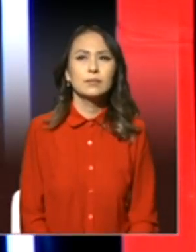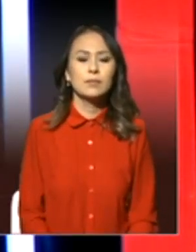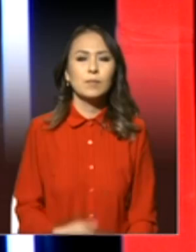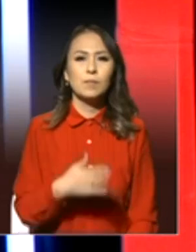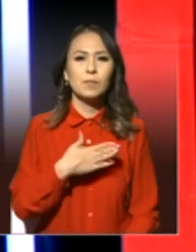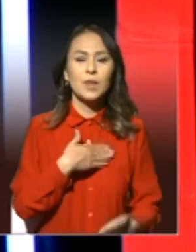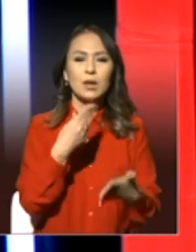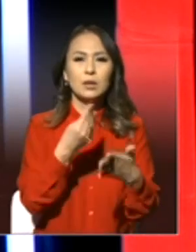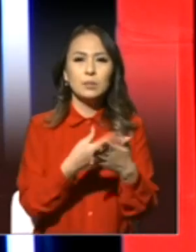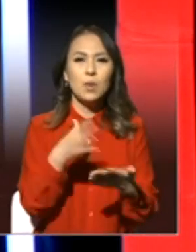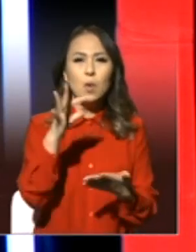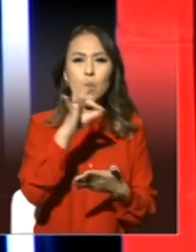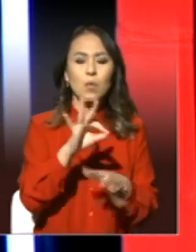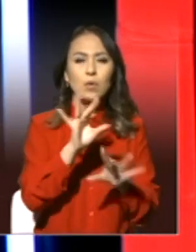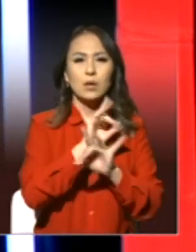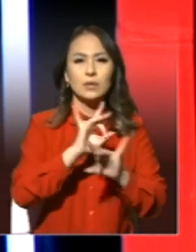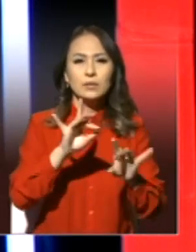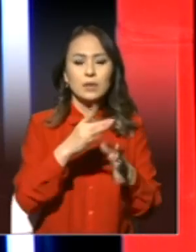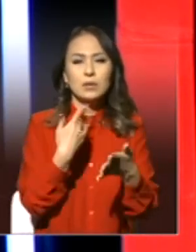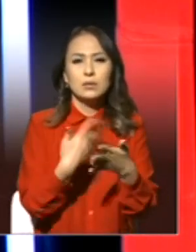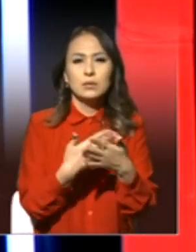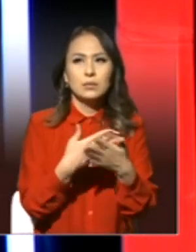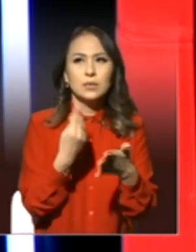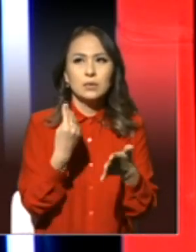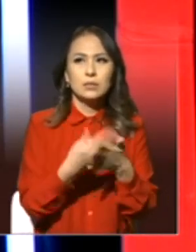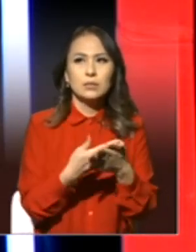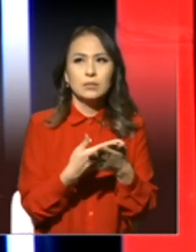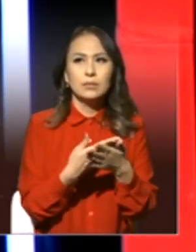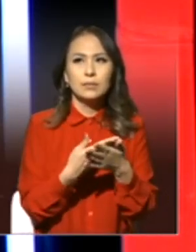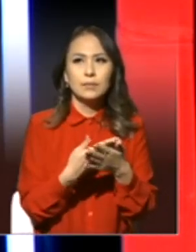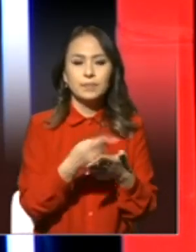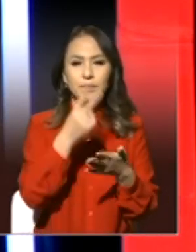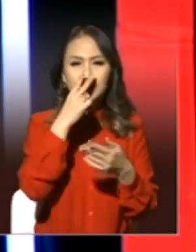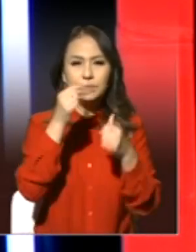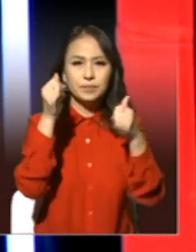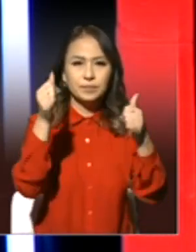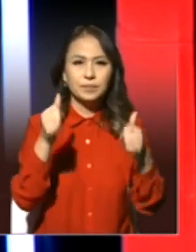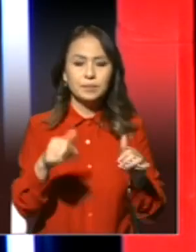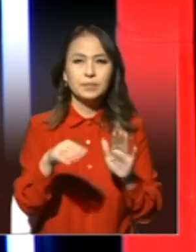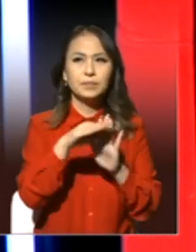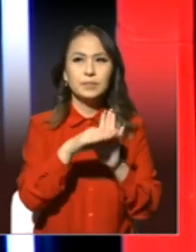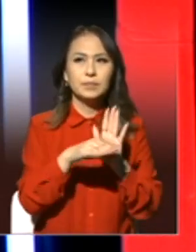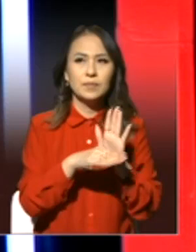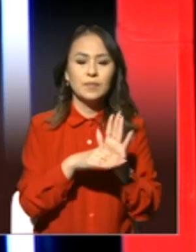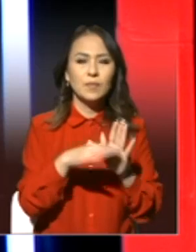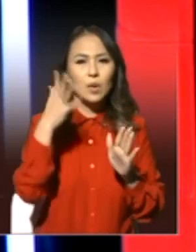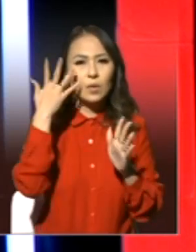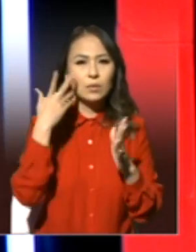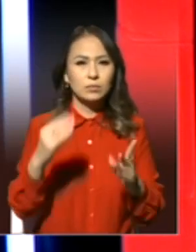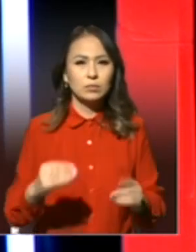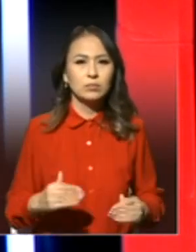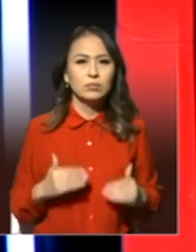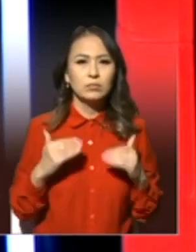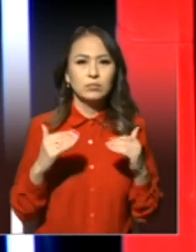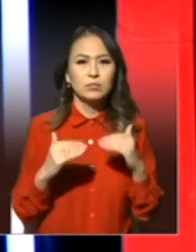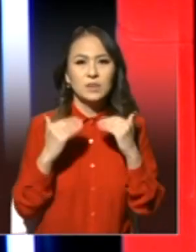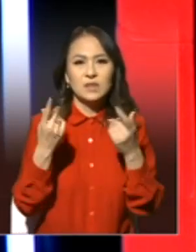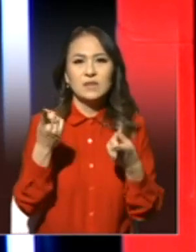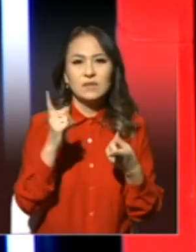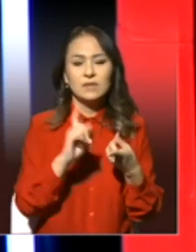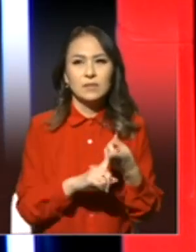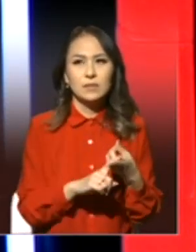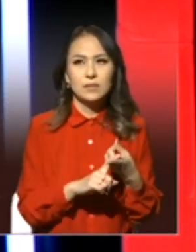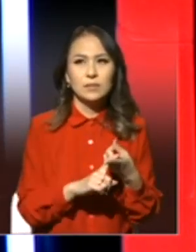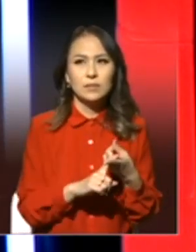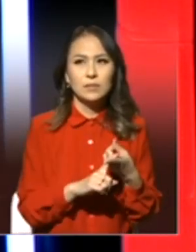қымбатшылық туралы айтып жатырмыз, айтыңызшы, қымбатшылыққа қалай әсер етеді? Қымбат әріптестер, шығарыңыздаршы кестен, бұл жердегі инфляцияға біз қалай